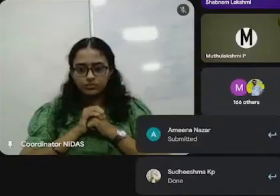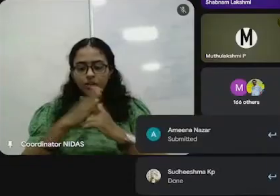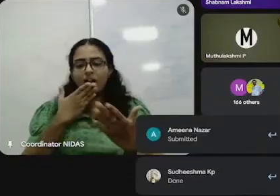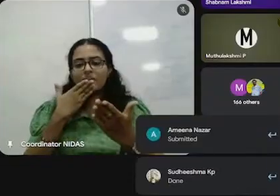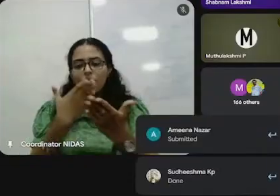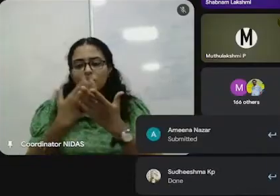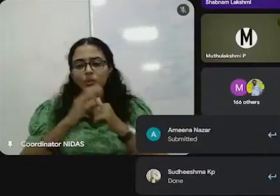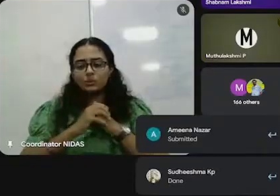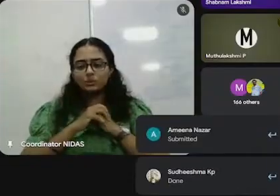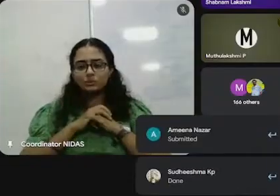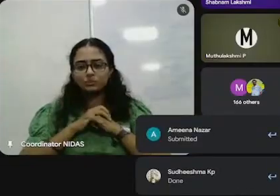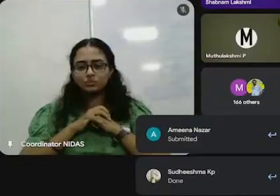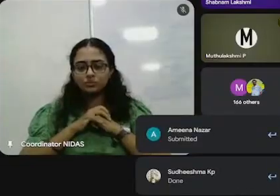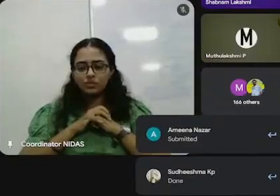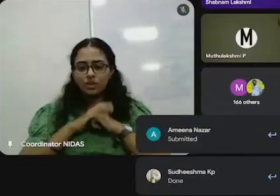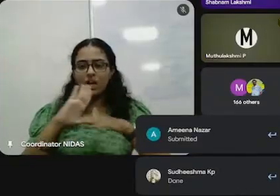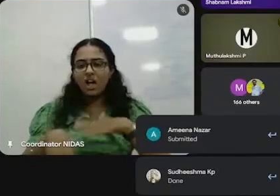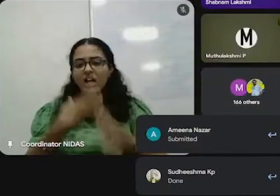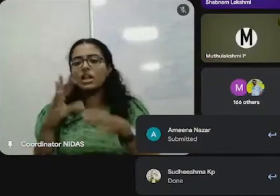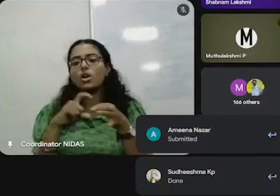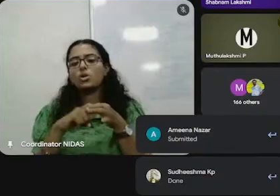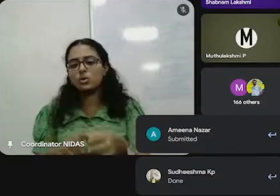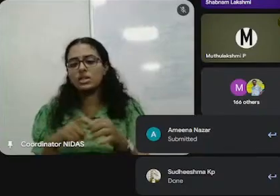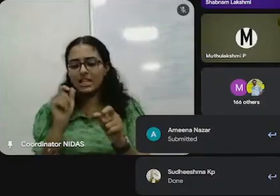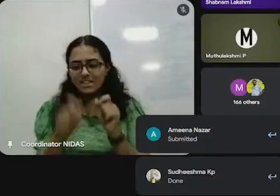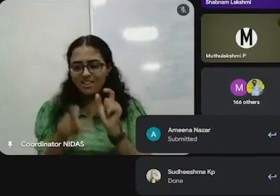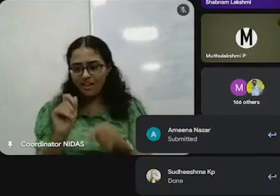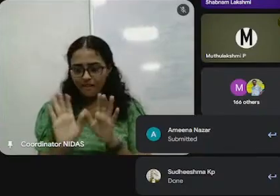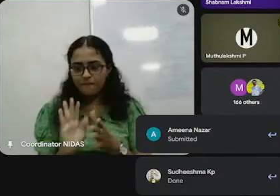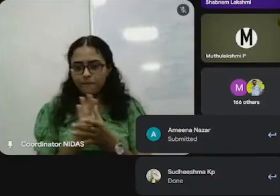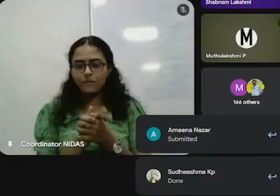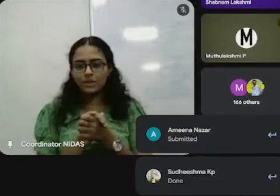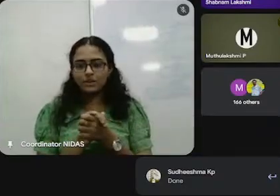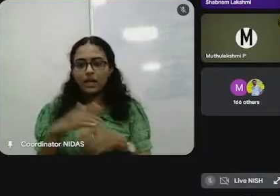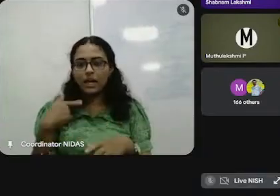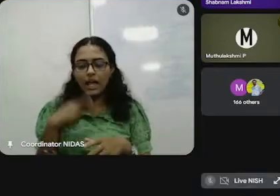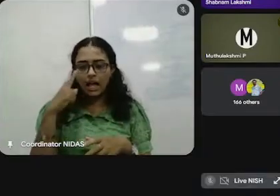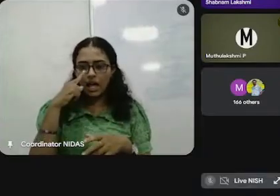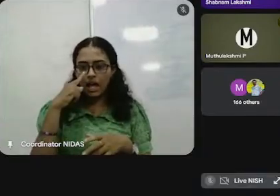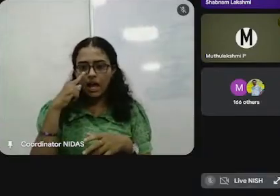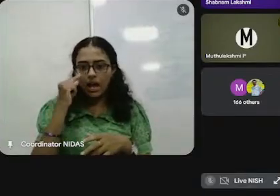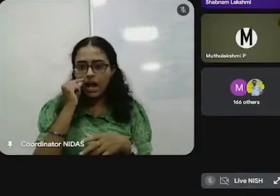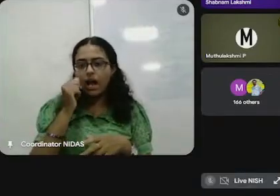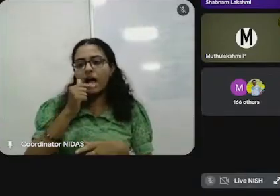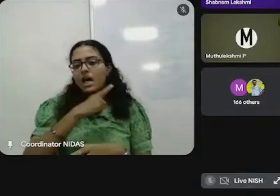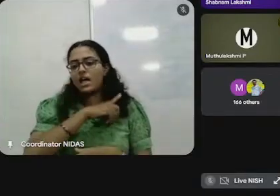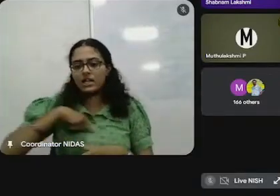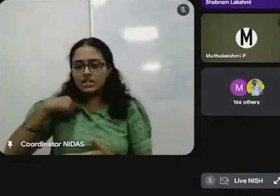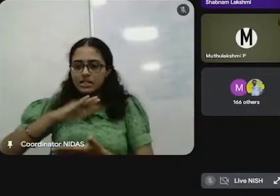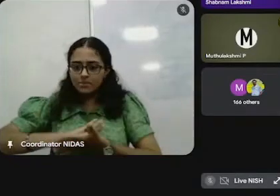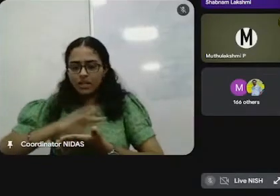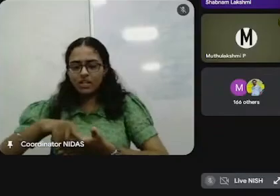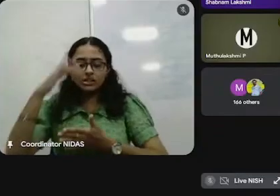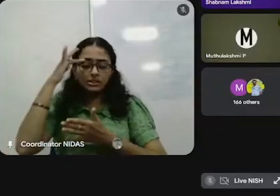താങ്ക് യു മാഡം. മറ്റൊരു ചോദ്യം ചാറ്റ് ബോക്സ് വന്നത് തന്റെ ഹസ്ബൻഡിന് 59 വയസ്സുണ്ട്, ആൾക്ക്